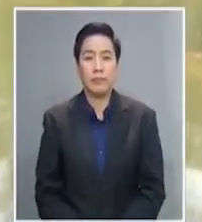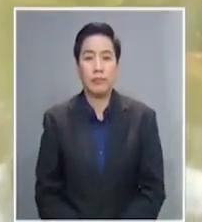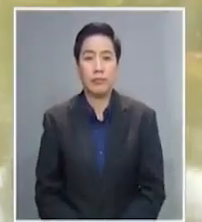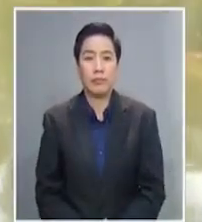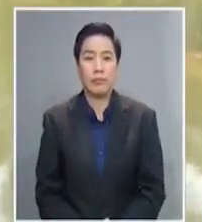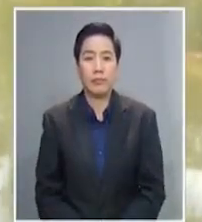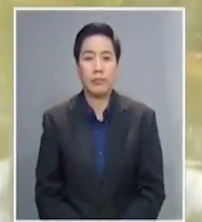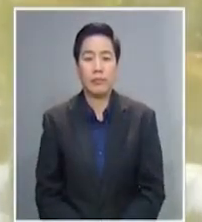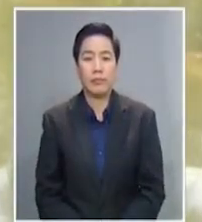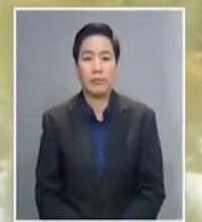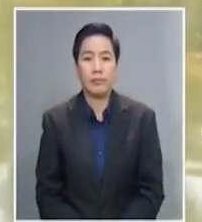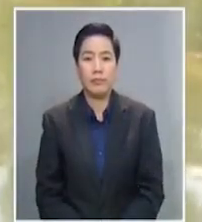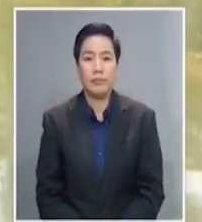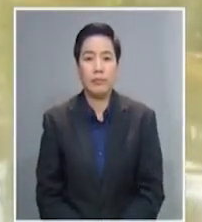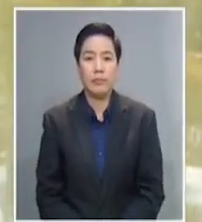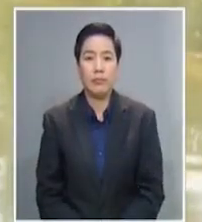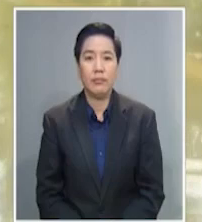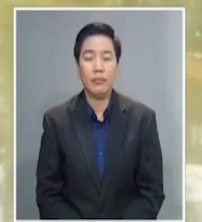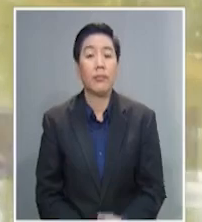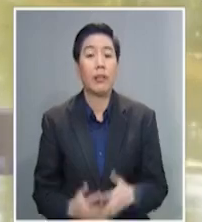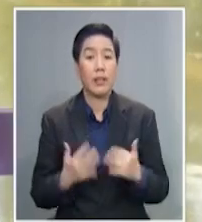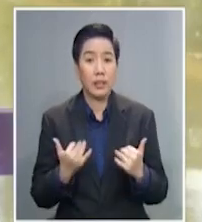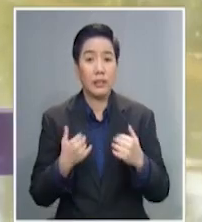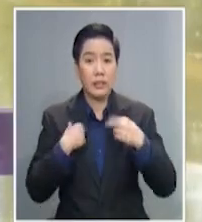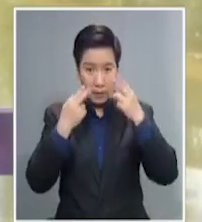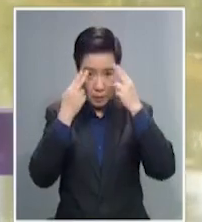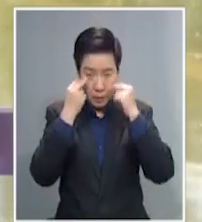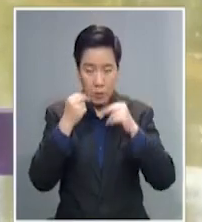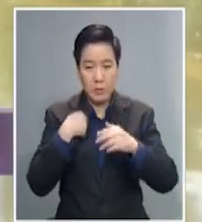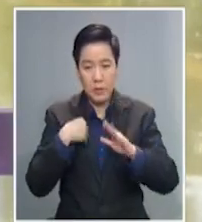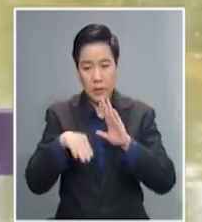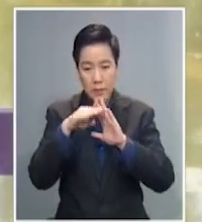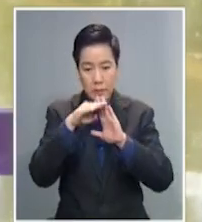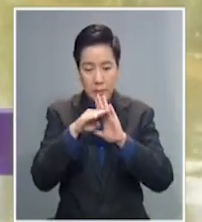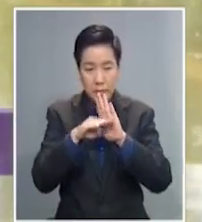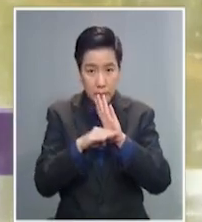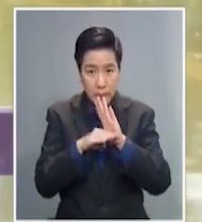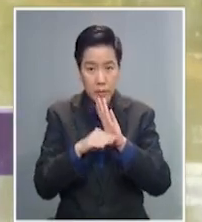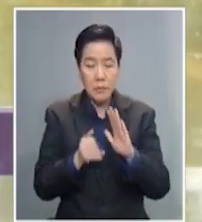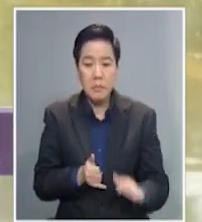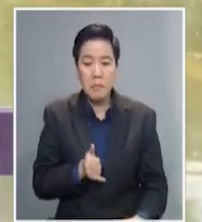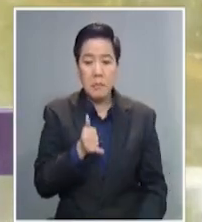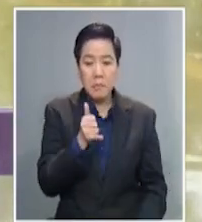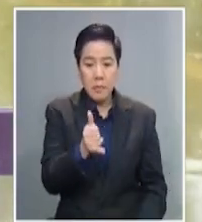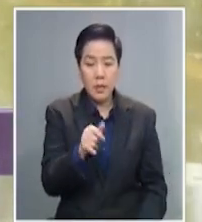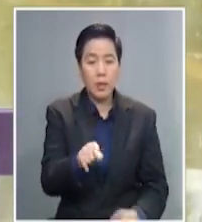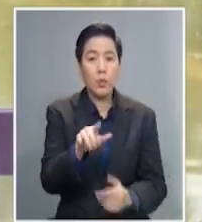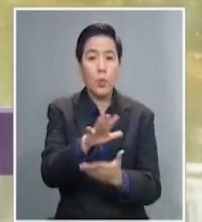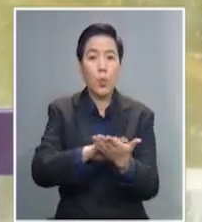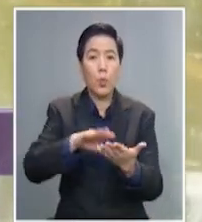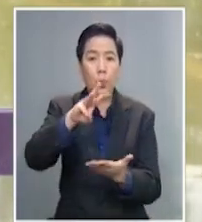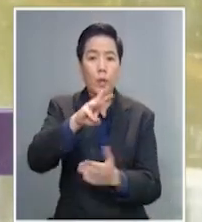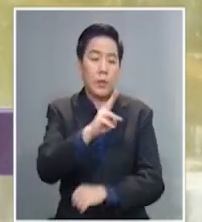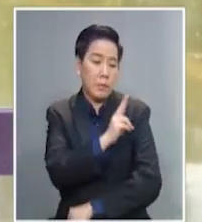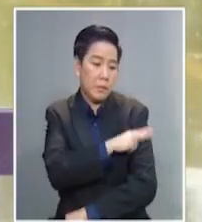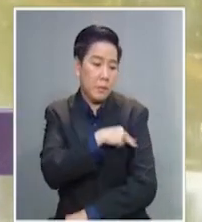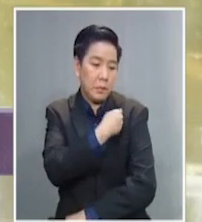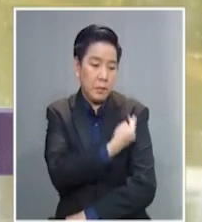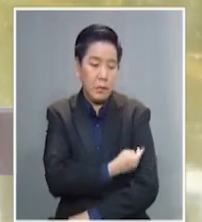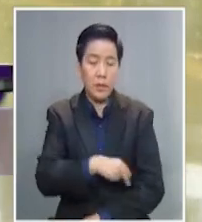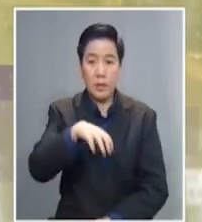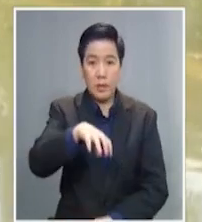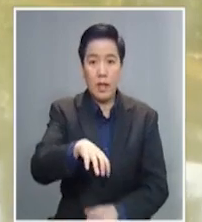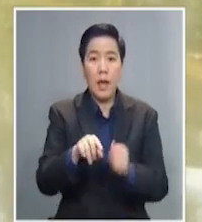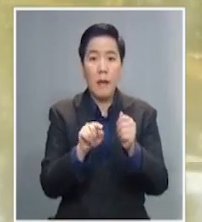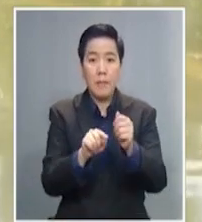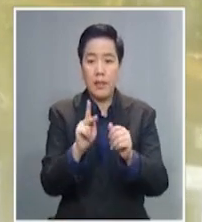ค่ะคุณวรรณสิริคุณธีรวัฒน์คะหลังจากนี้นายกรัฐมนตรีนั้นมีกำหนดการที่จะเดินทางไปยังวิทยาลัยสาธารณสุขสิรินธรอ